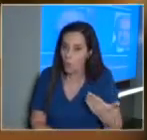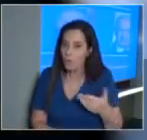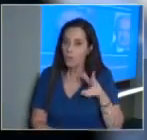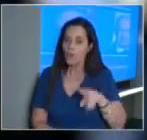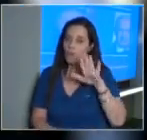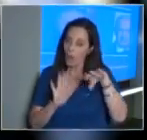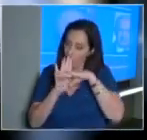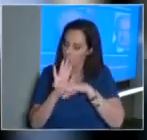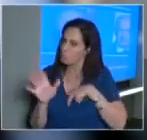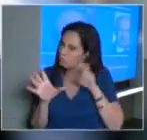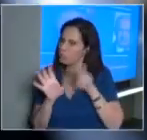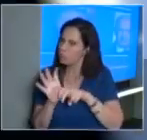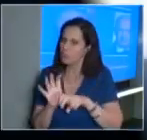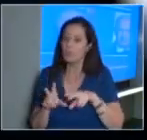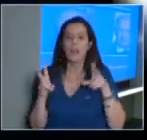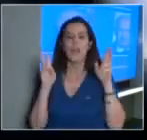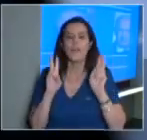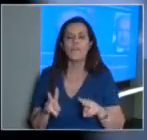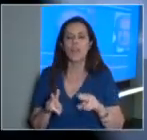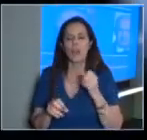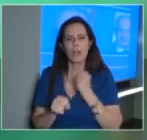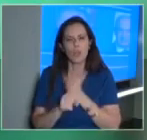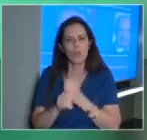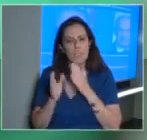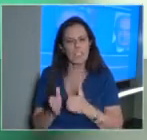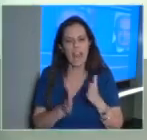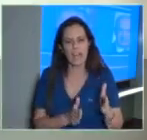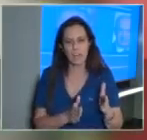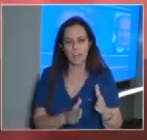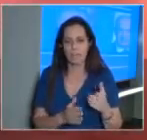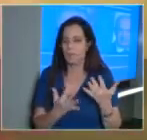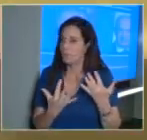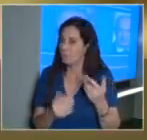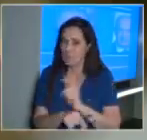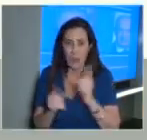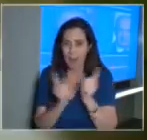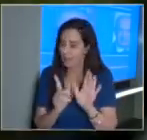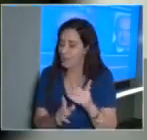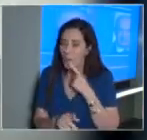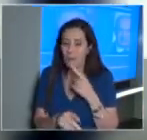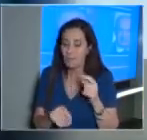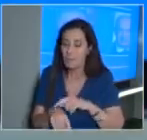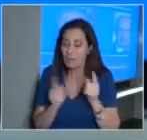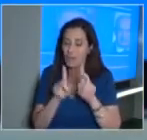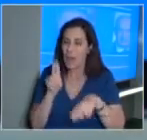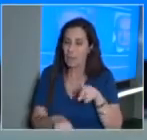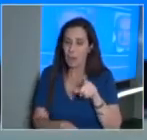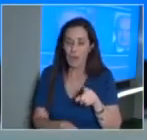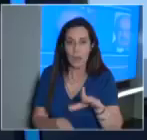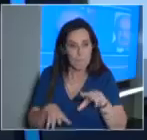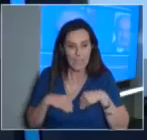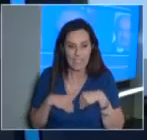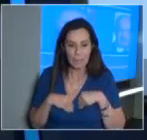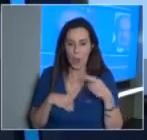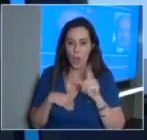את החמשת הממים, נכנסים איתם, ואפשר להסדיר את הנושא הזה בתוך דקות ספורות. אני אומר לך, דקות ספורות. ברגע שאתם